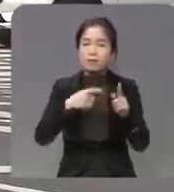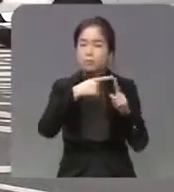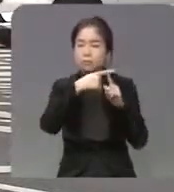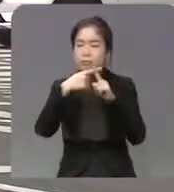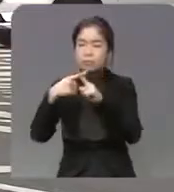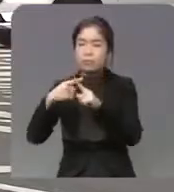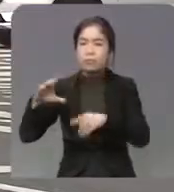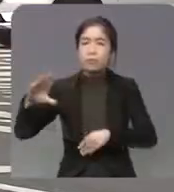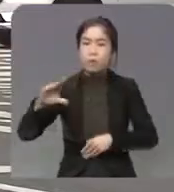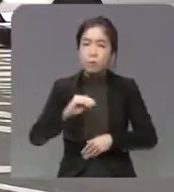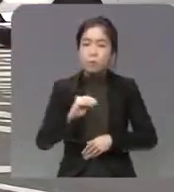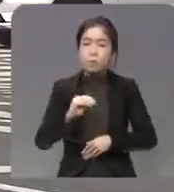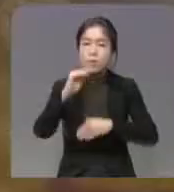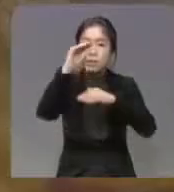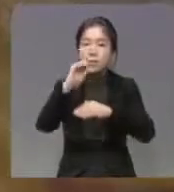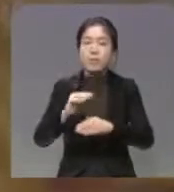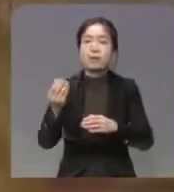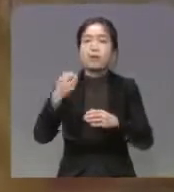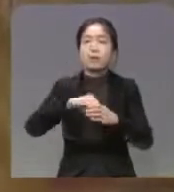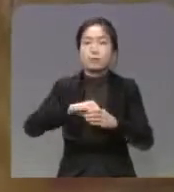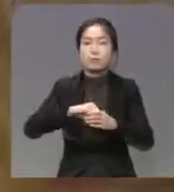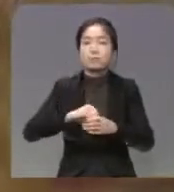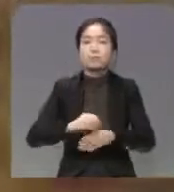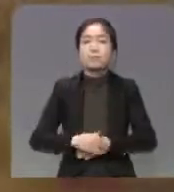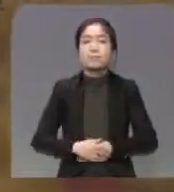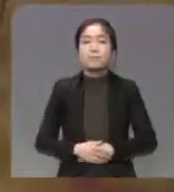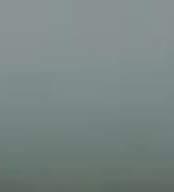멈춰 세워야 한다는 내용도 포함되어 있습니다.